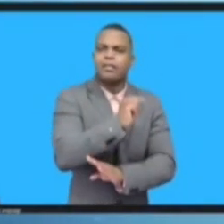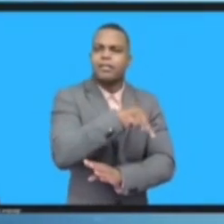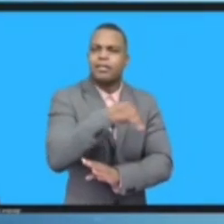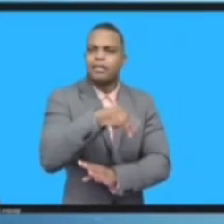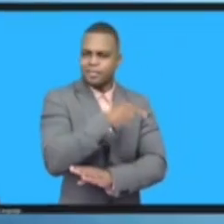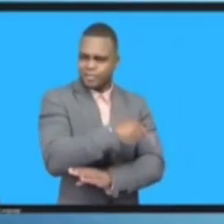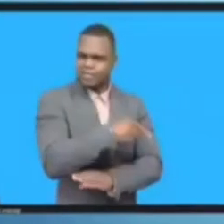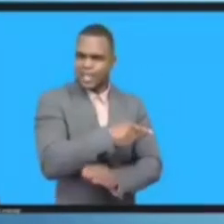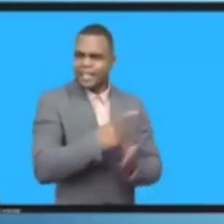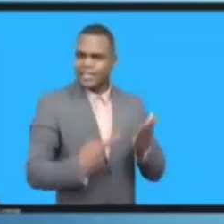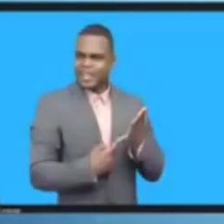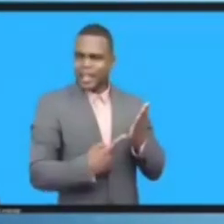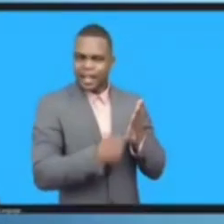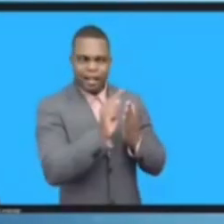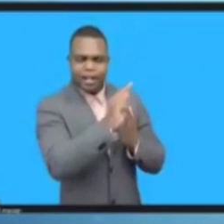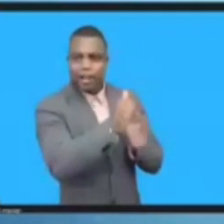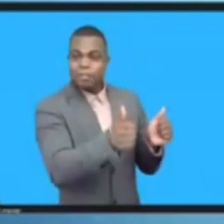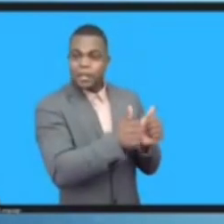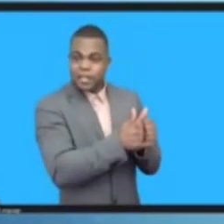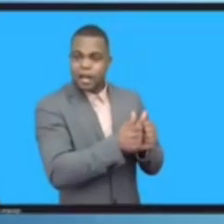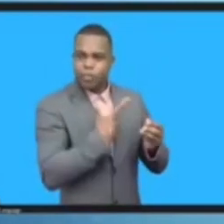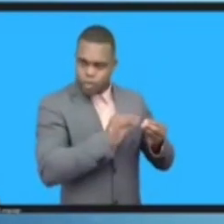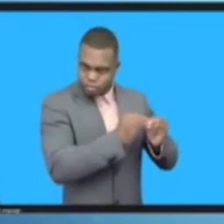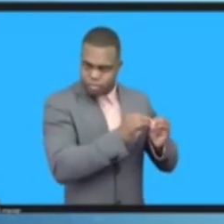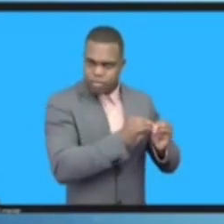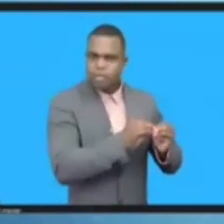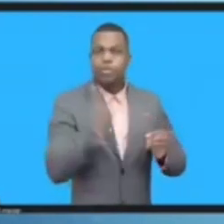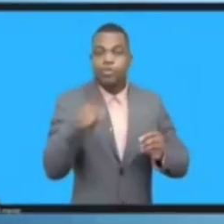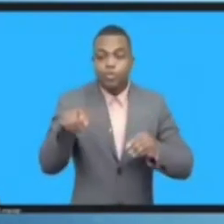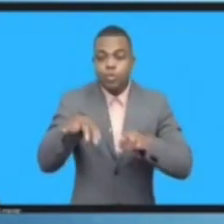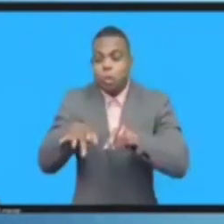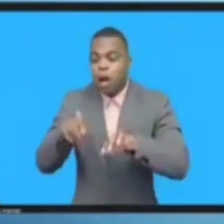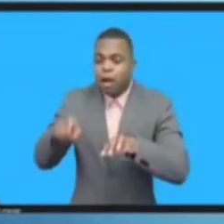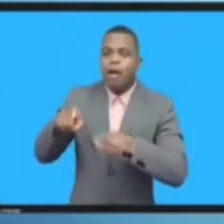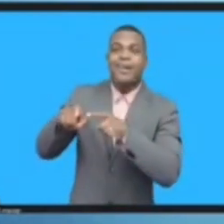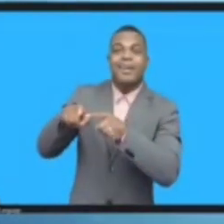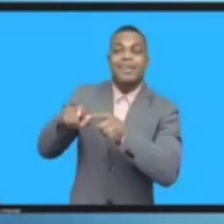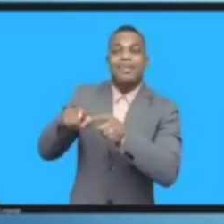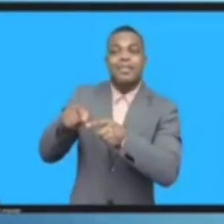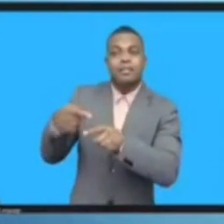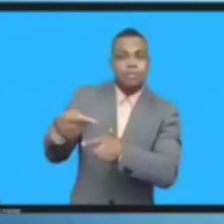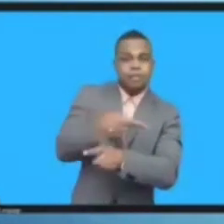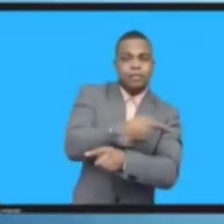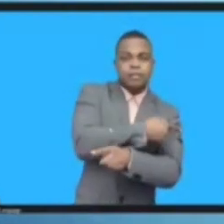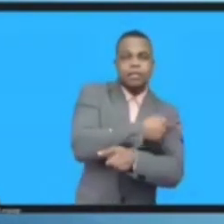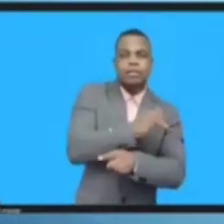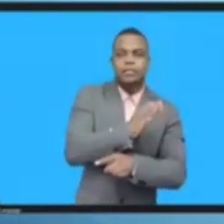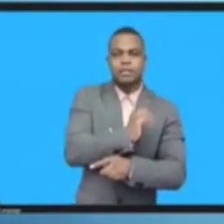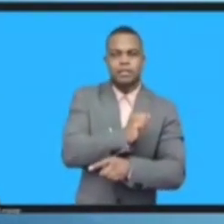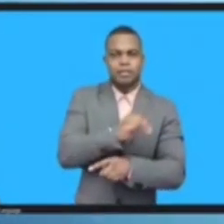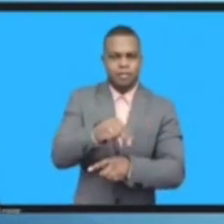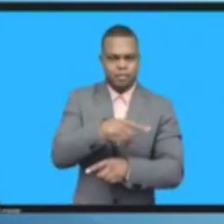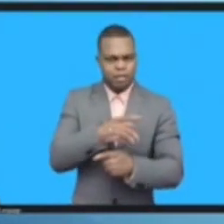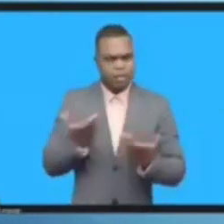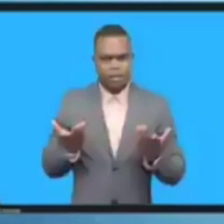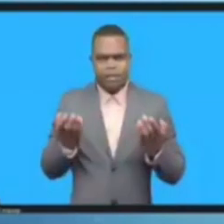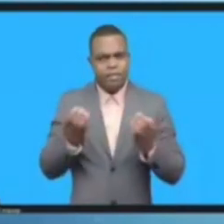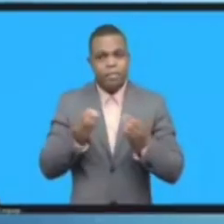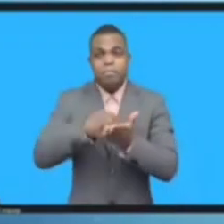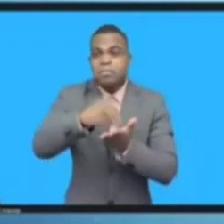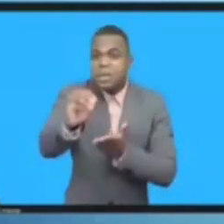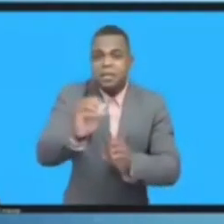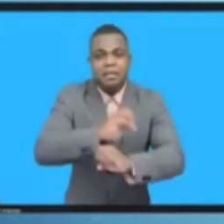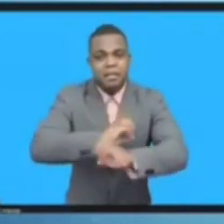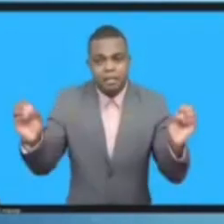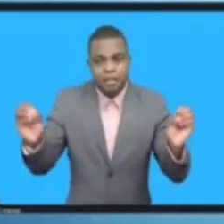et d'ailleurs nous utilisons une pléthore donc, de mots pour définir. Je ferai simple. Que faites-vous